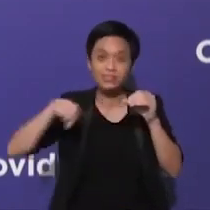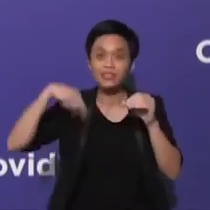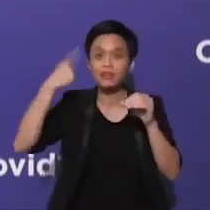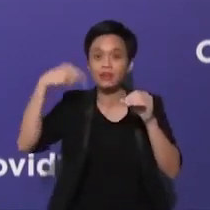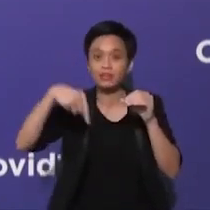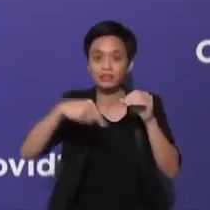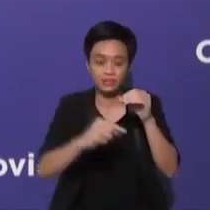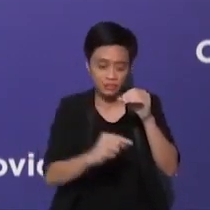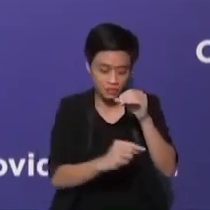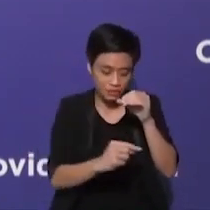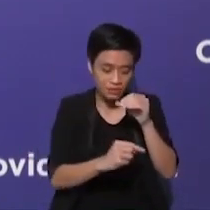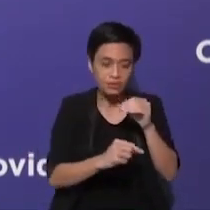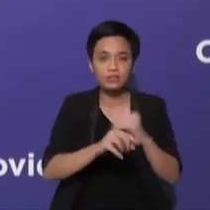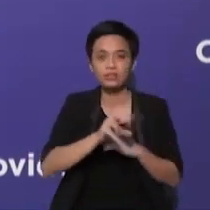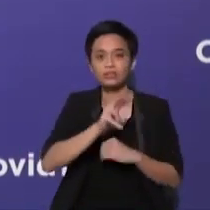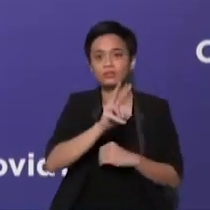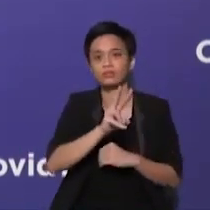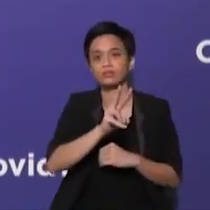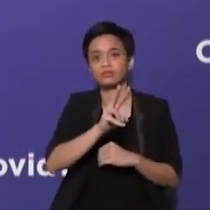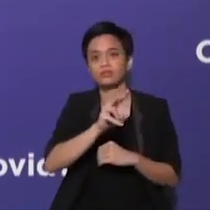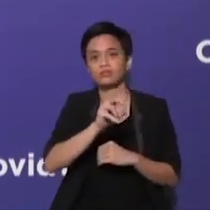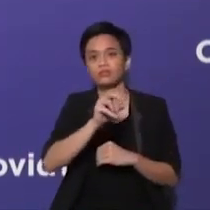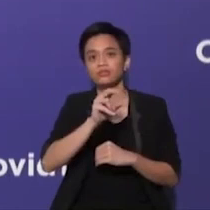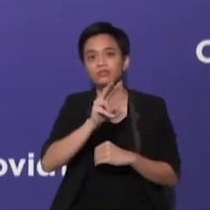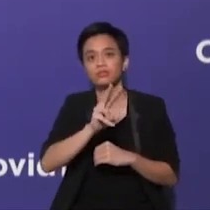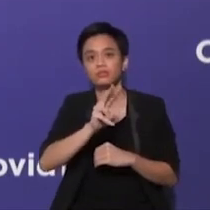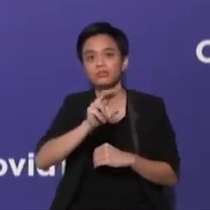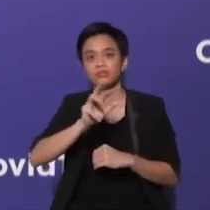ini sebanyak 200